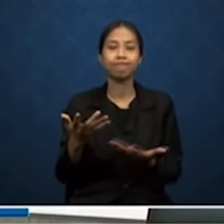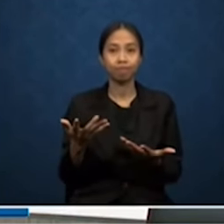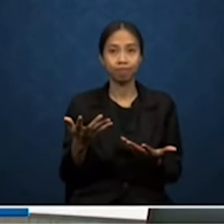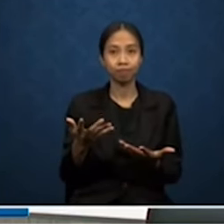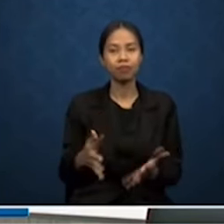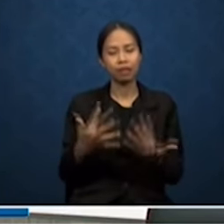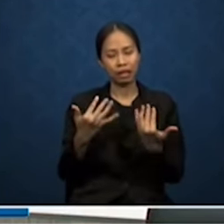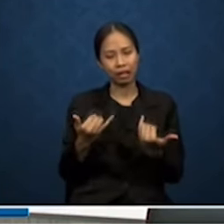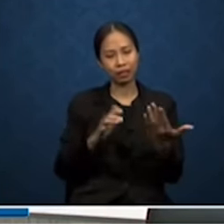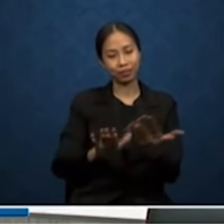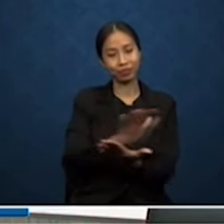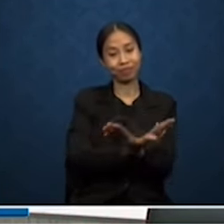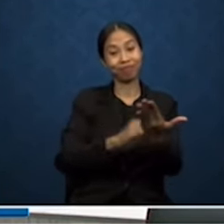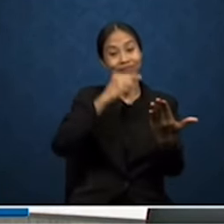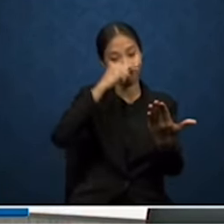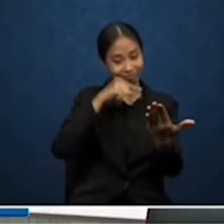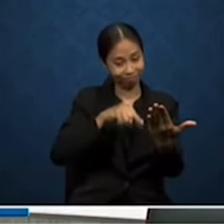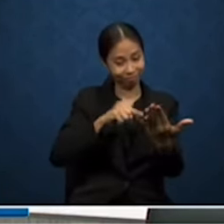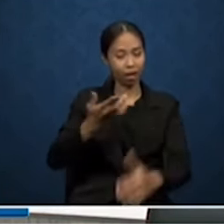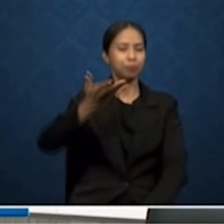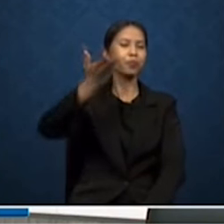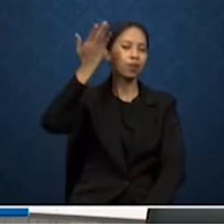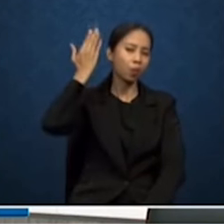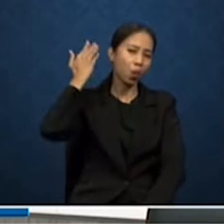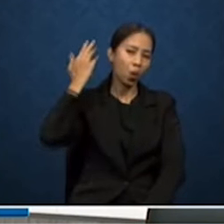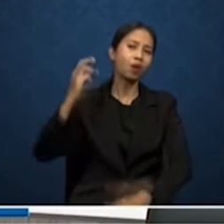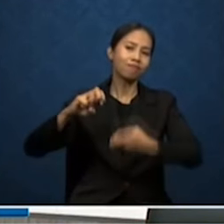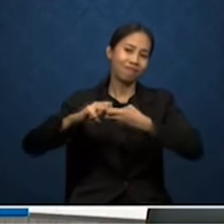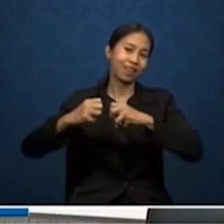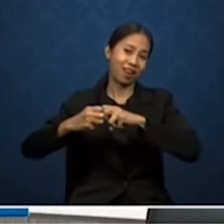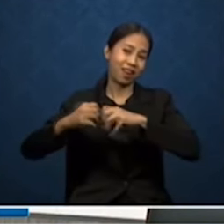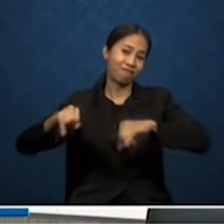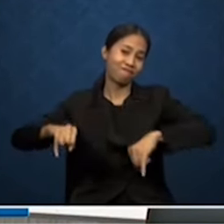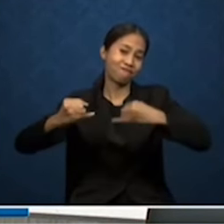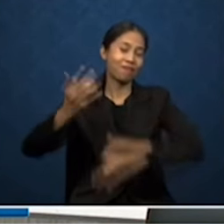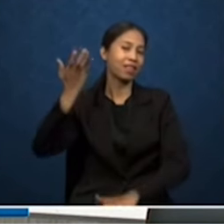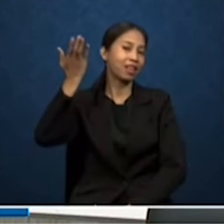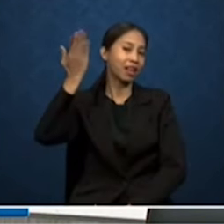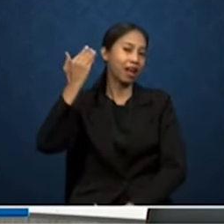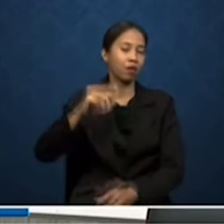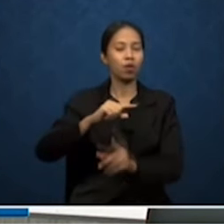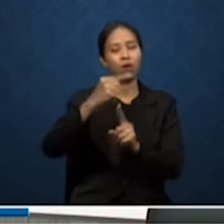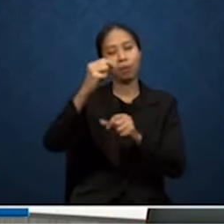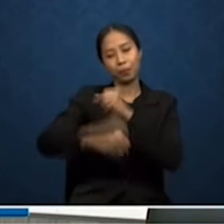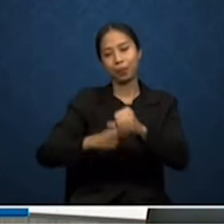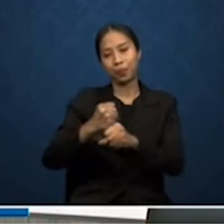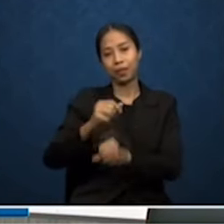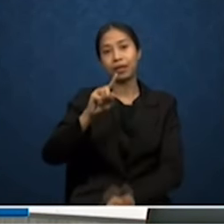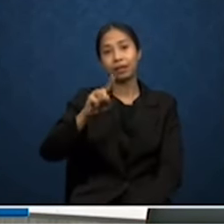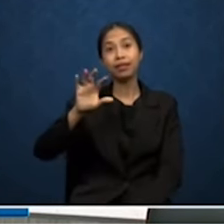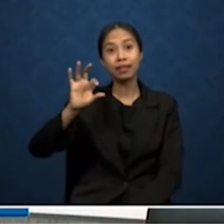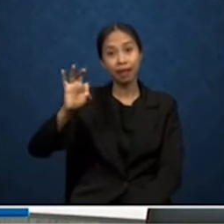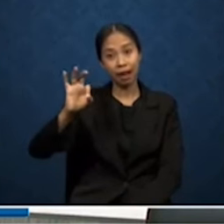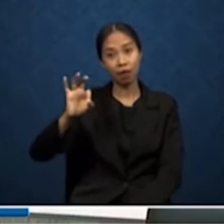ประเทศไทยเราเคยมีบทเรียนที่เจ็บปวดมาแล้วเหตุการณ์6ตุลา19นะครับตอนนั้นผมอายุ